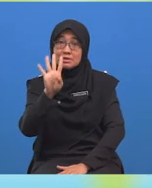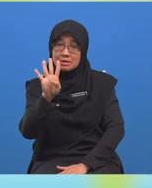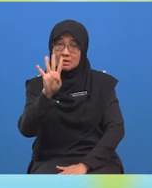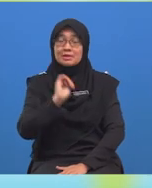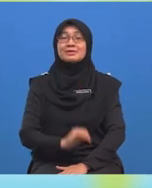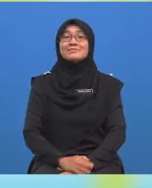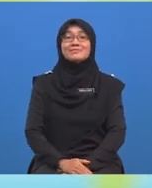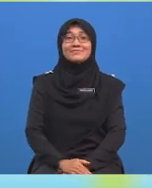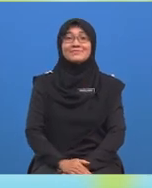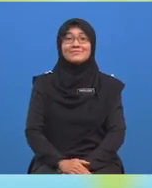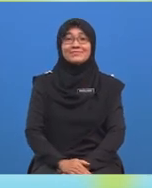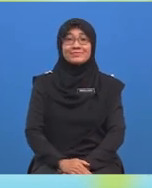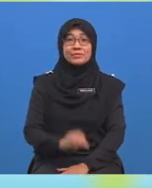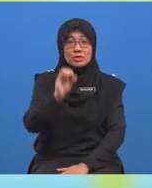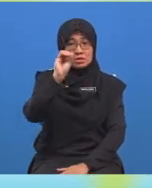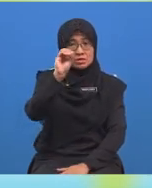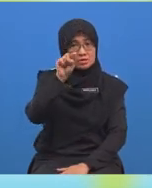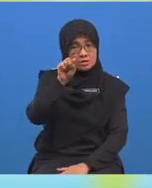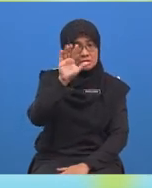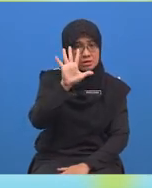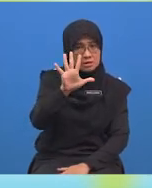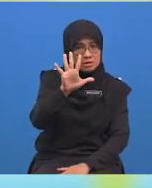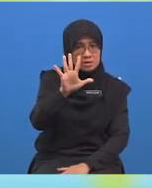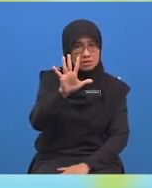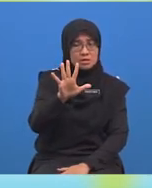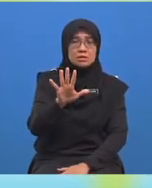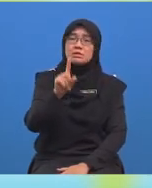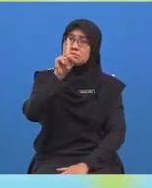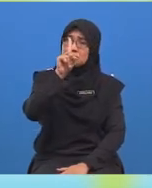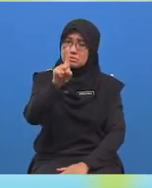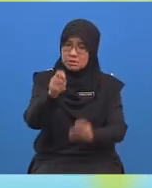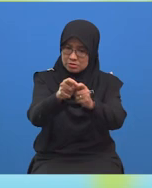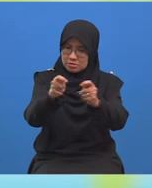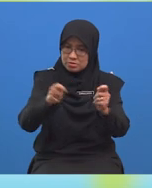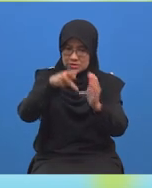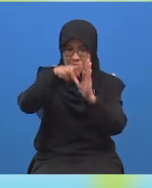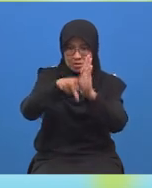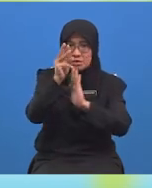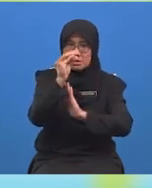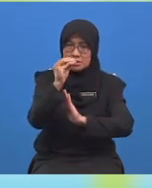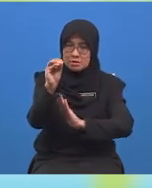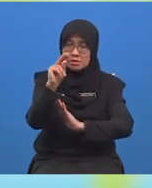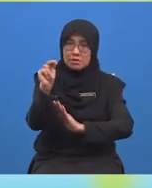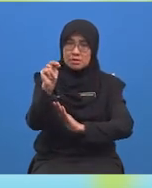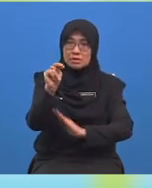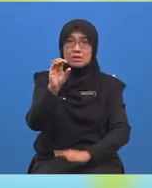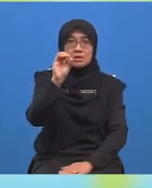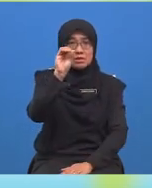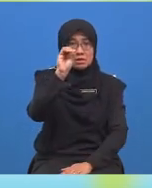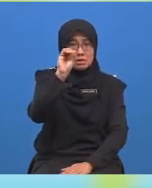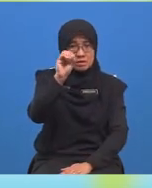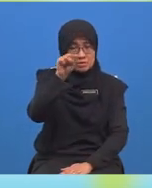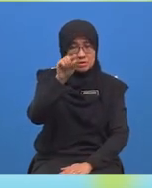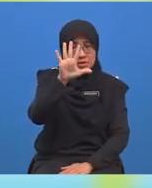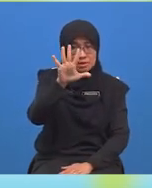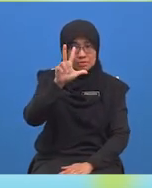6.534. Sifar perpuluhan 5 adalah satu tempat perpuluhan. Sifar perpuluhan